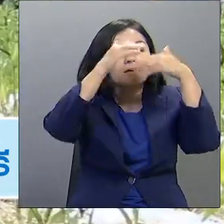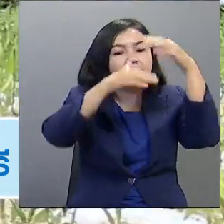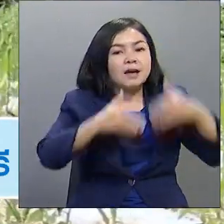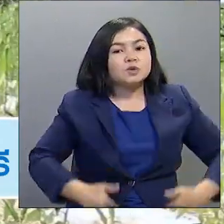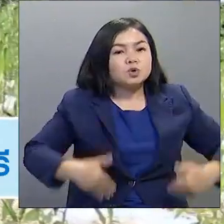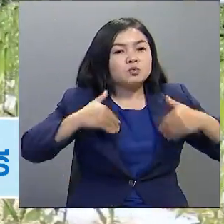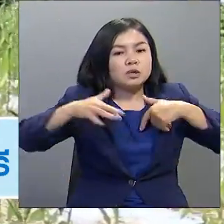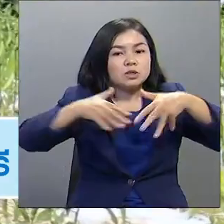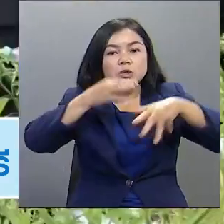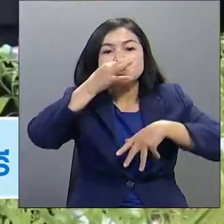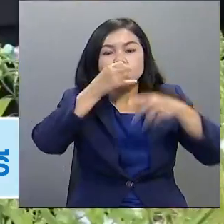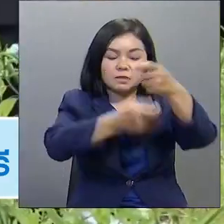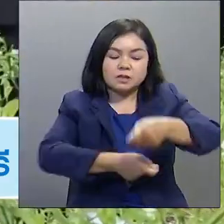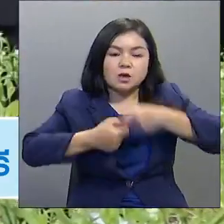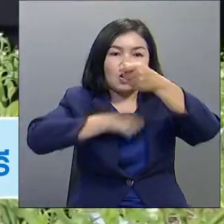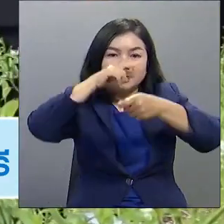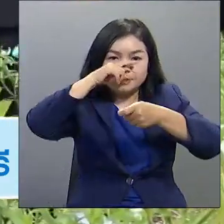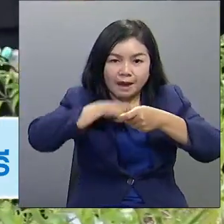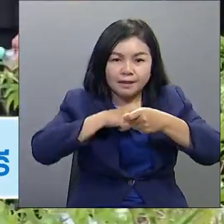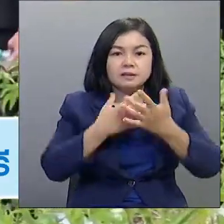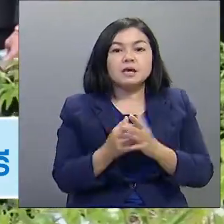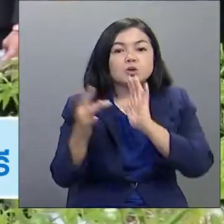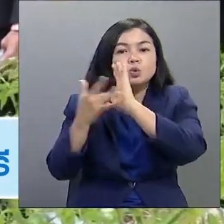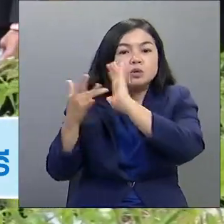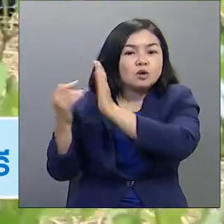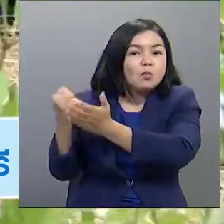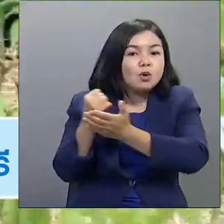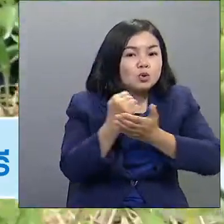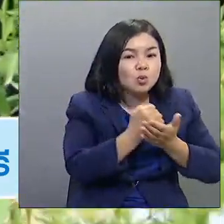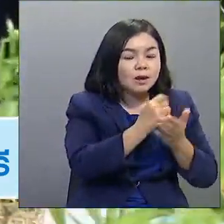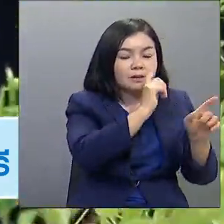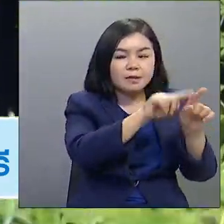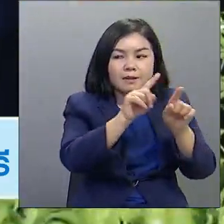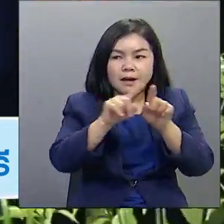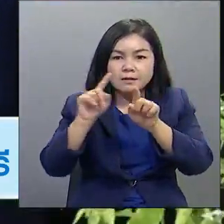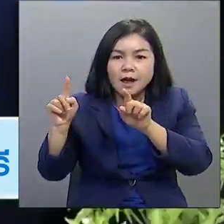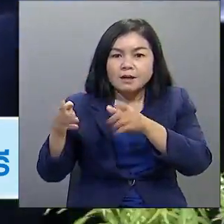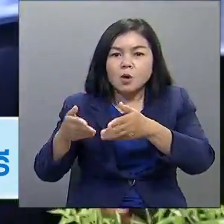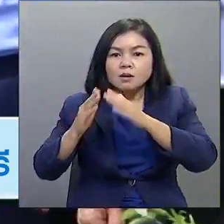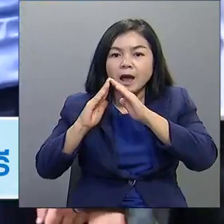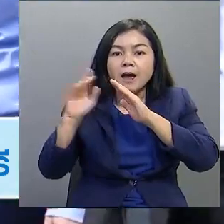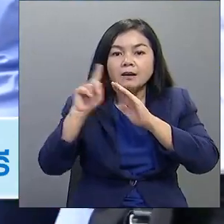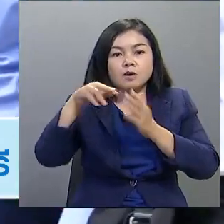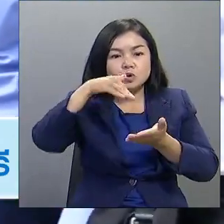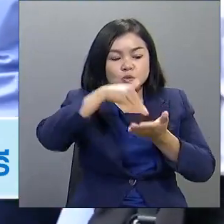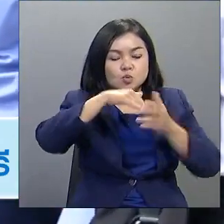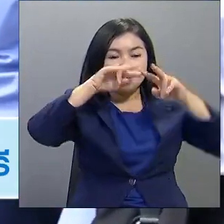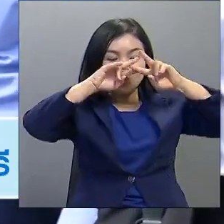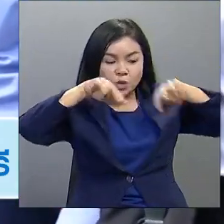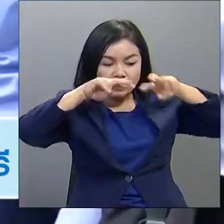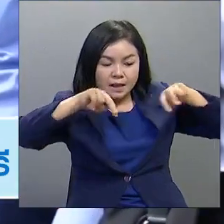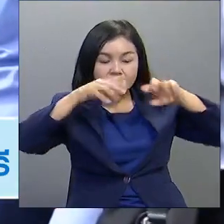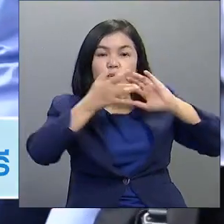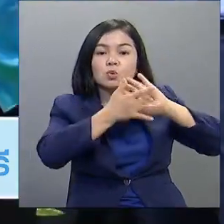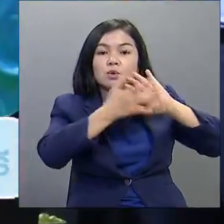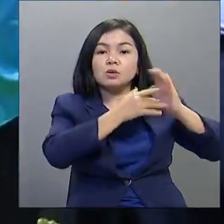พชีวิตของเกษตรกรไทยนะครับซึ่งนี่ก็เป็นหนึ่งในนวัตกรรมที่หลากหลายที่ถูกจัดตั้งอยู่ภายในศูนย์วิจัยและพัฒนานวัตกรรม